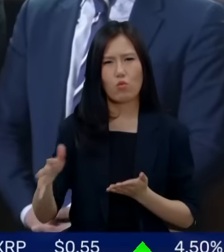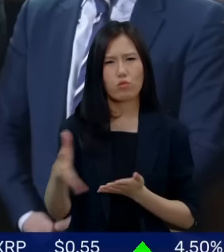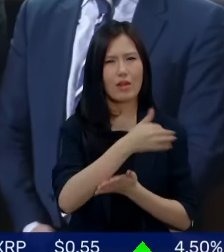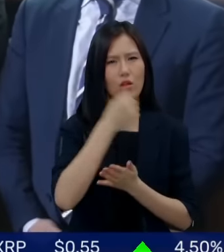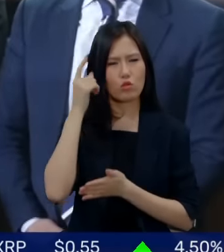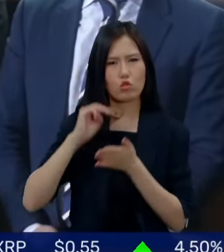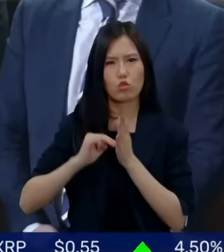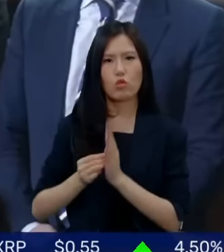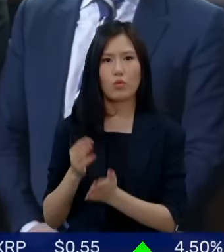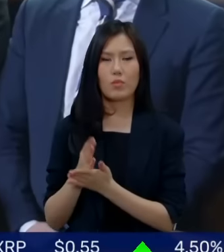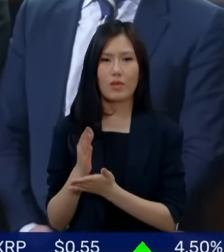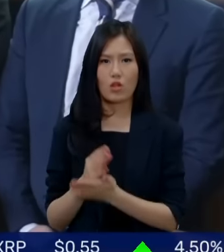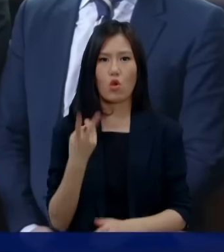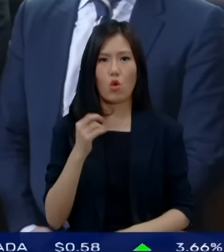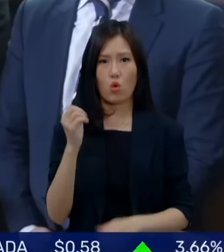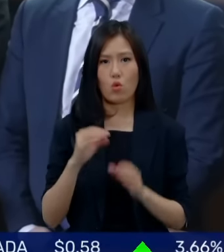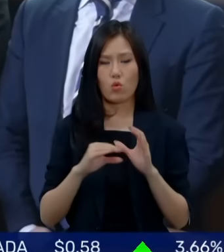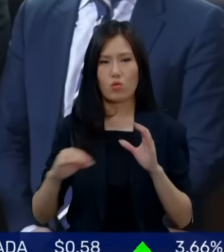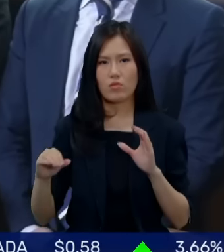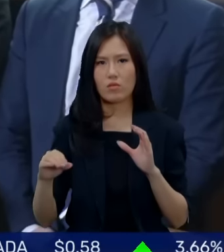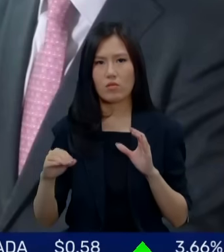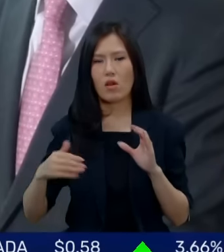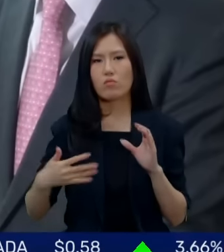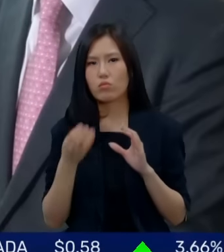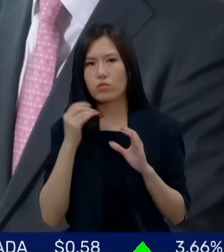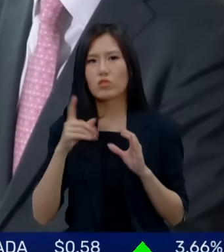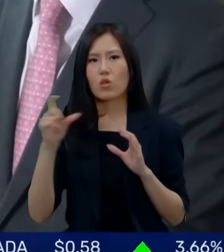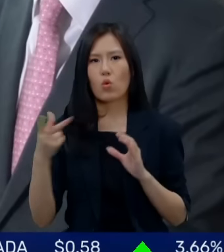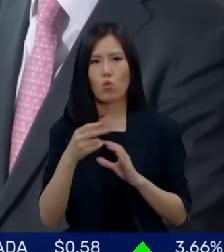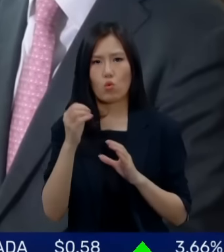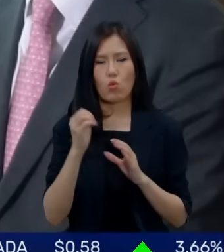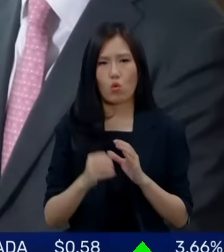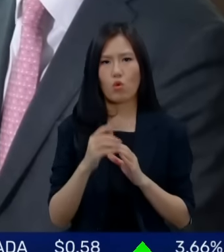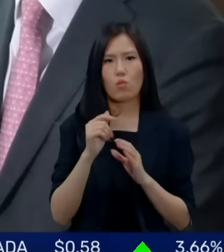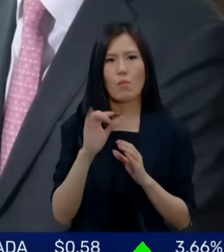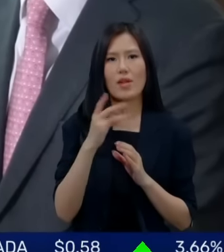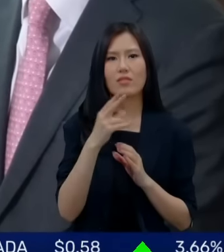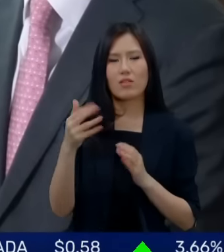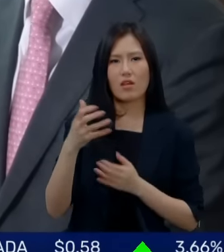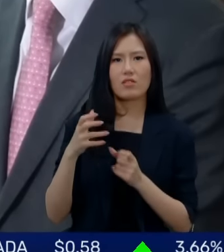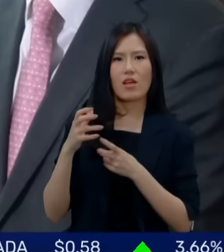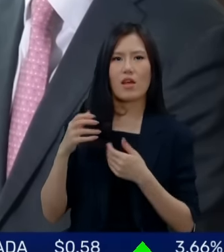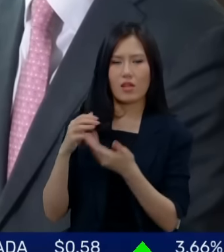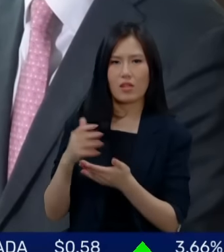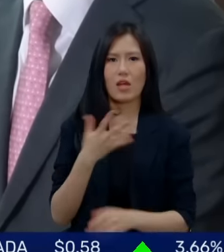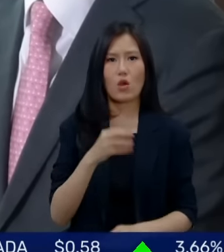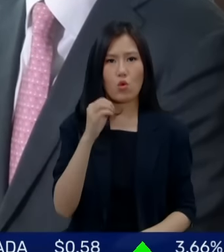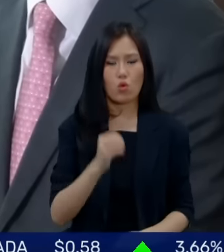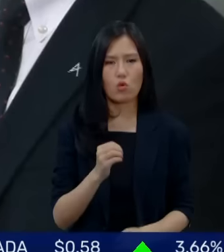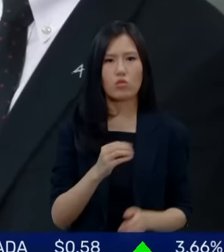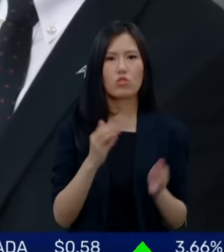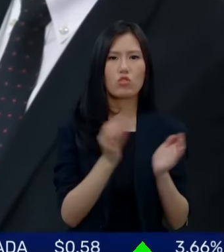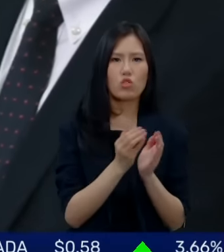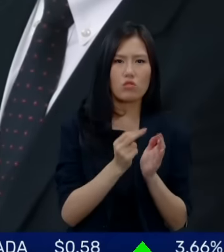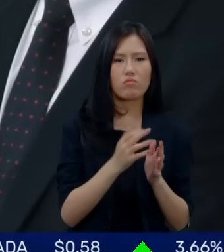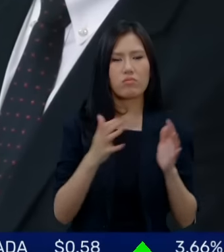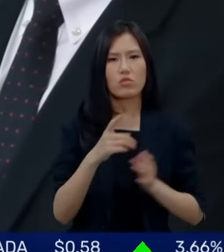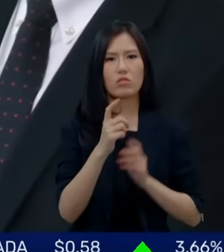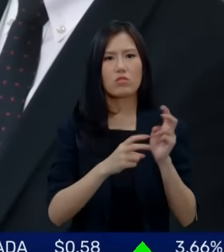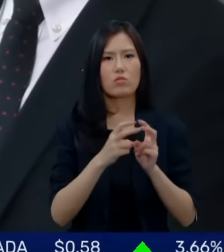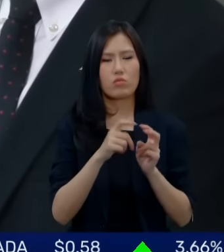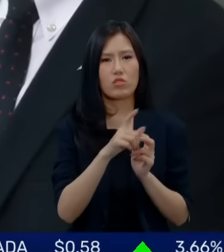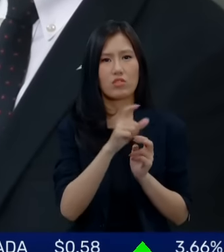төлөвлөжээ. За үүний 20% хэрэглээний зээл, 30% хөрөнгө оруулалтын зээл, 50% бичил олон жижиг дунд бизнесийн зээлийн санхүүжилтэд